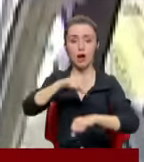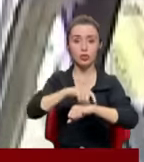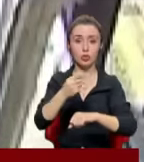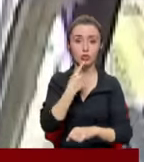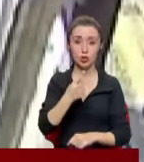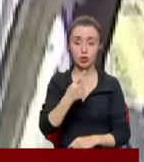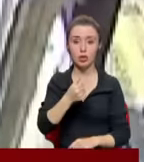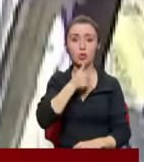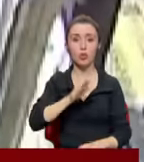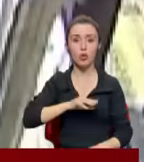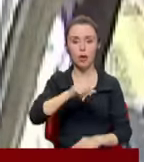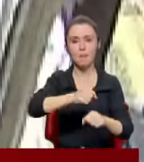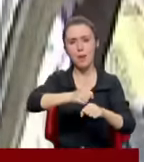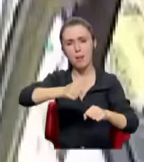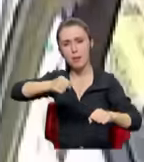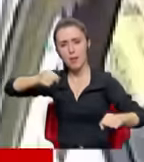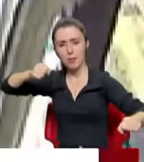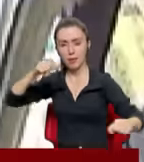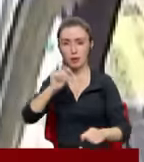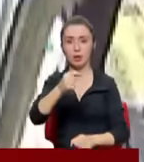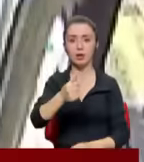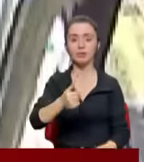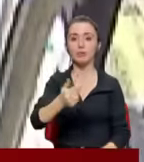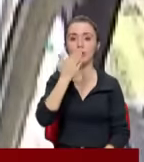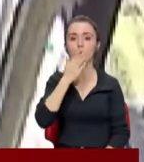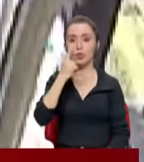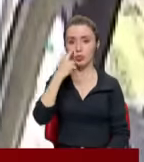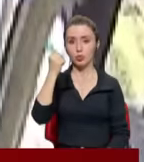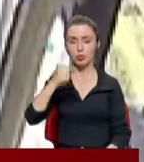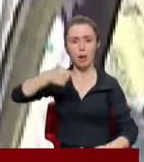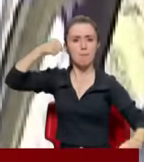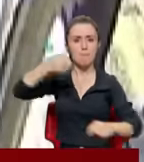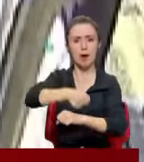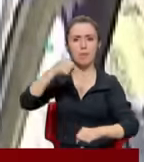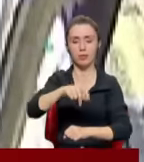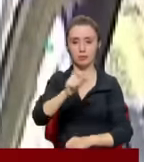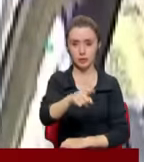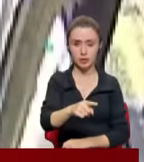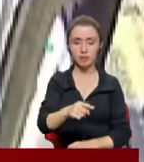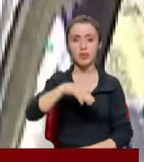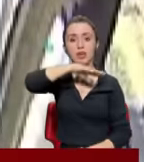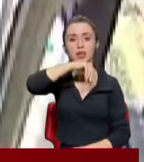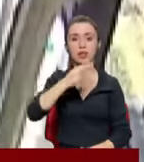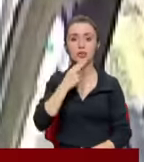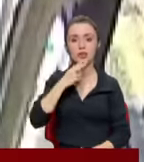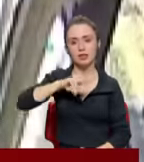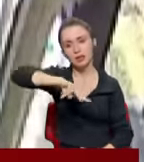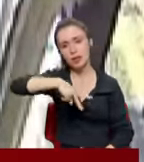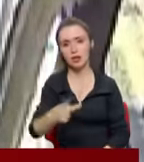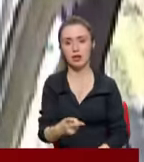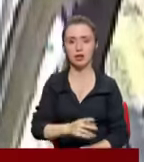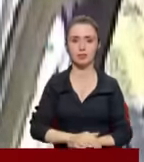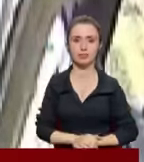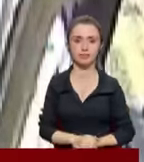söylenen Oğuz tekmelerle saldırdı okul müdürü İsmet te üzerine çıkarak tepindi yaşlı adamın yaşlı kadın da yere